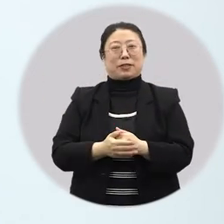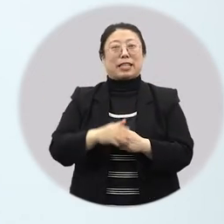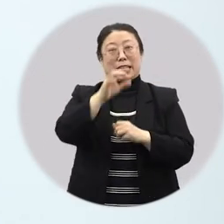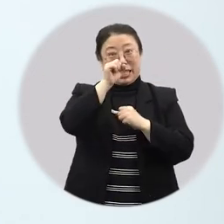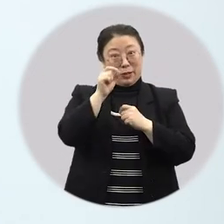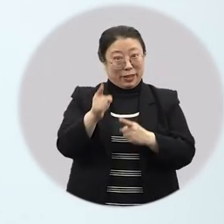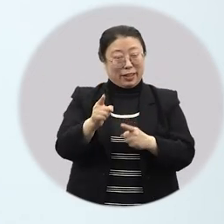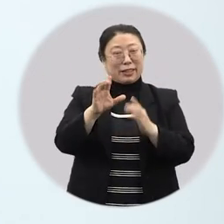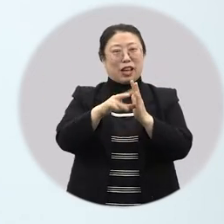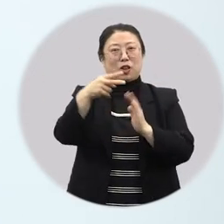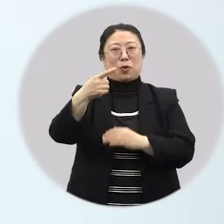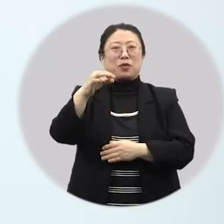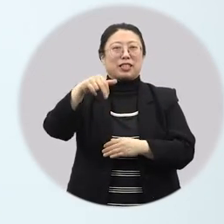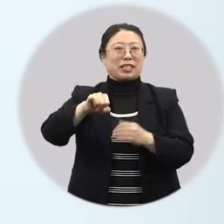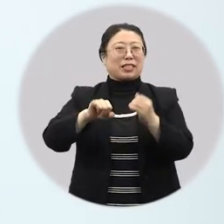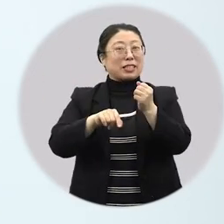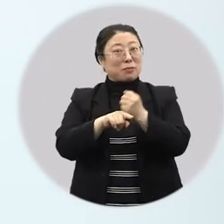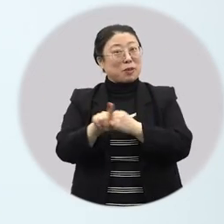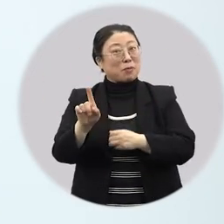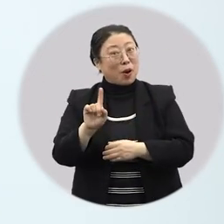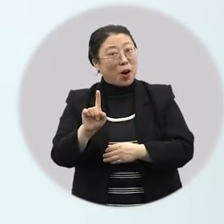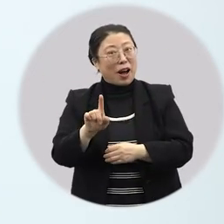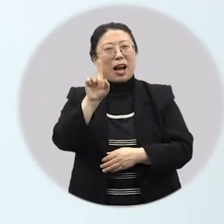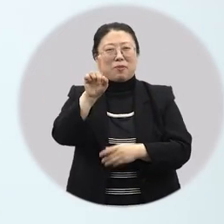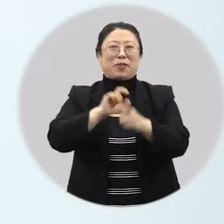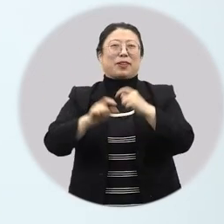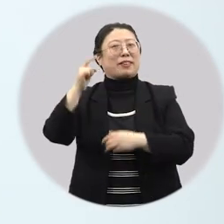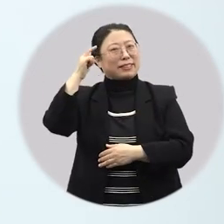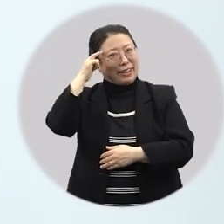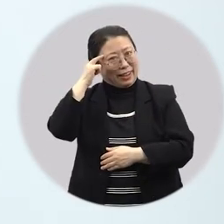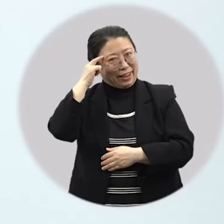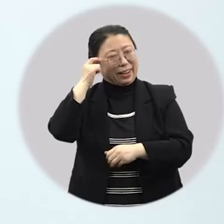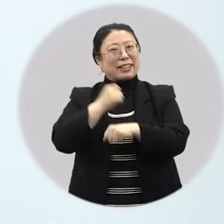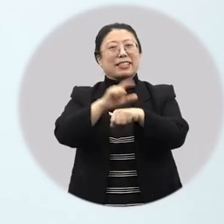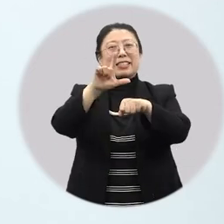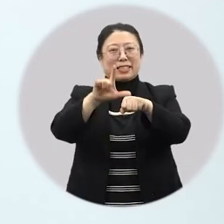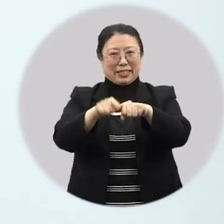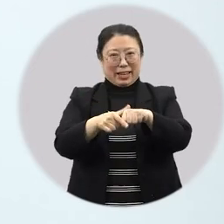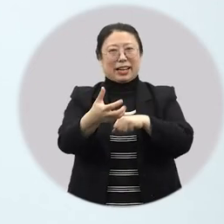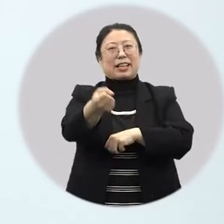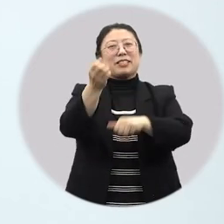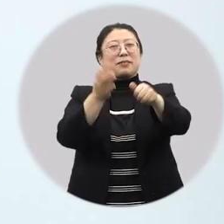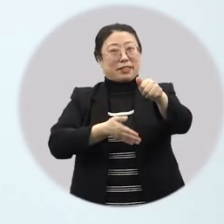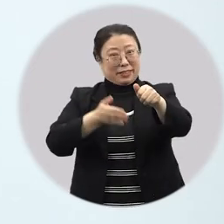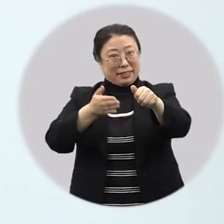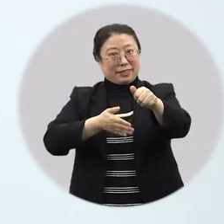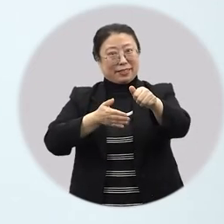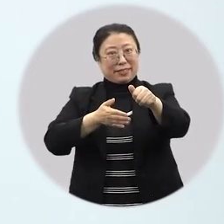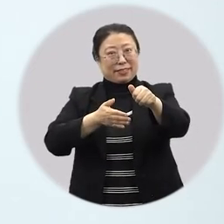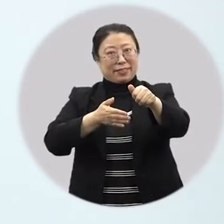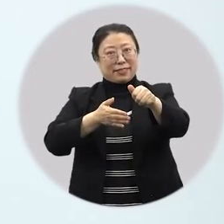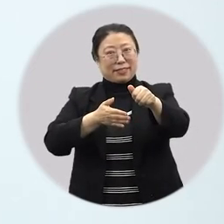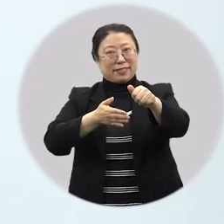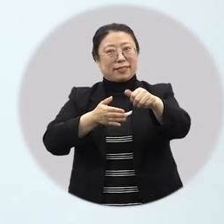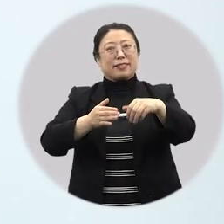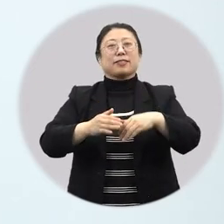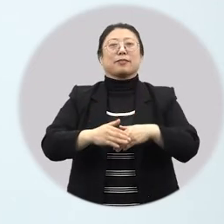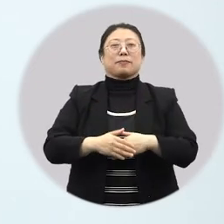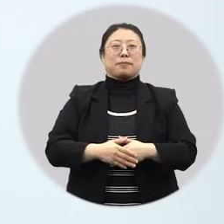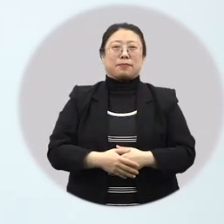여러분도이 기회에 동제 의미가 무엇인지 한 번 더 생각해 볼 수 있는 시간을 가져보기를 바랄게요